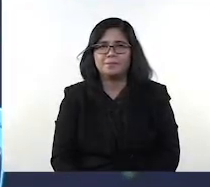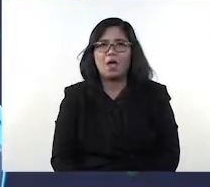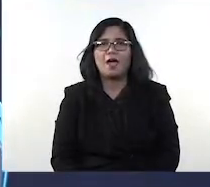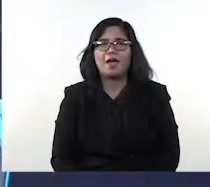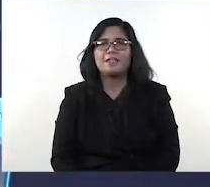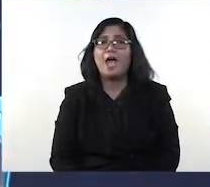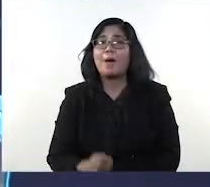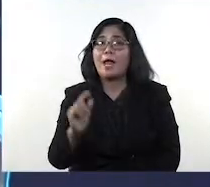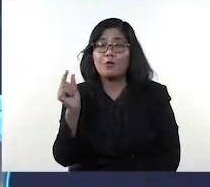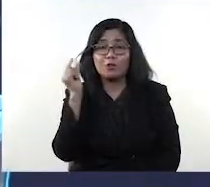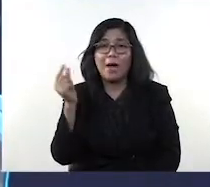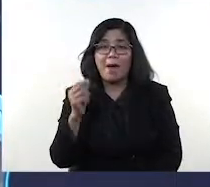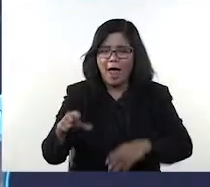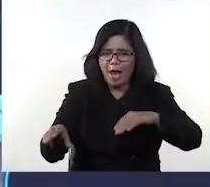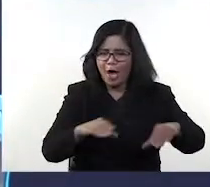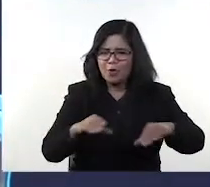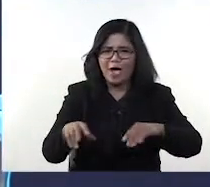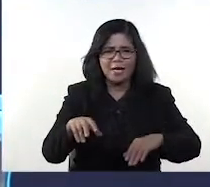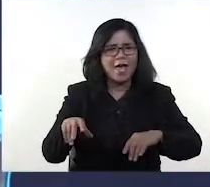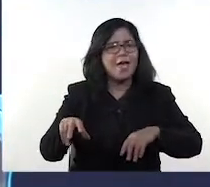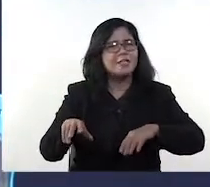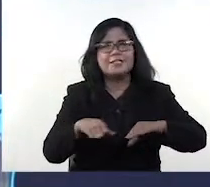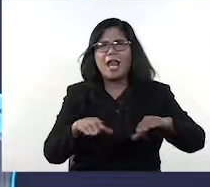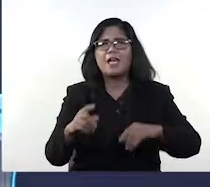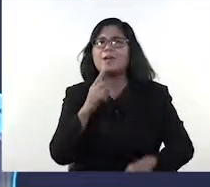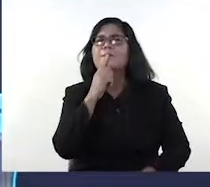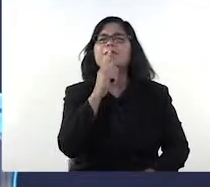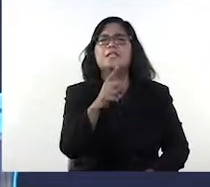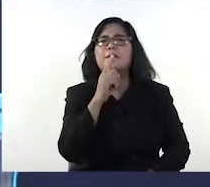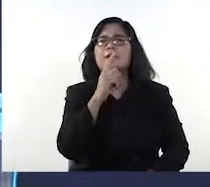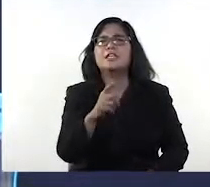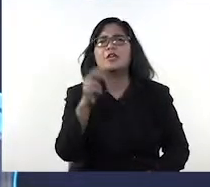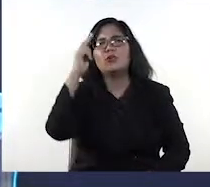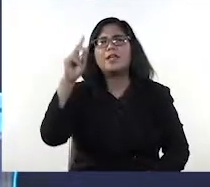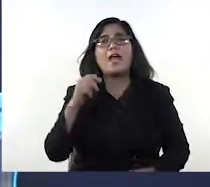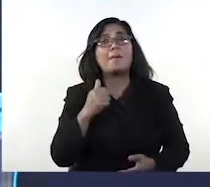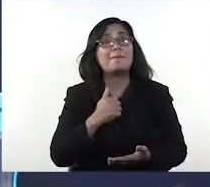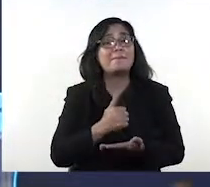Hai bengkoknya kita lakukan kita jalani hanya perintah Tuhan yang